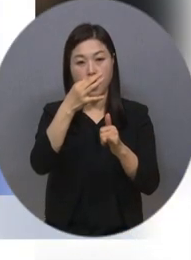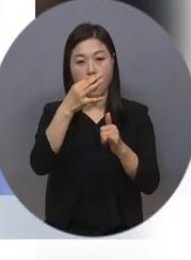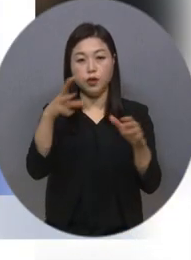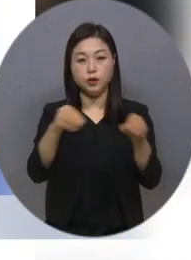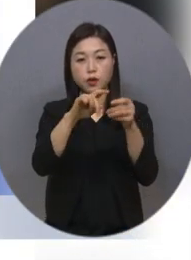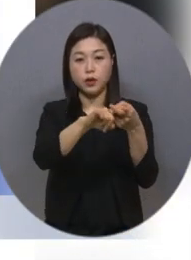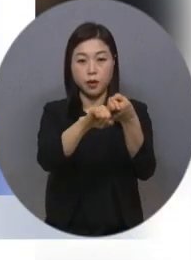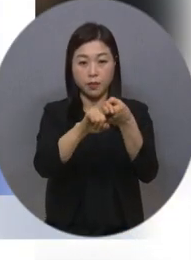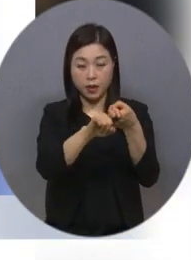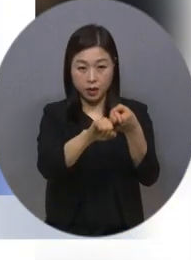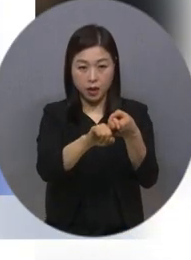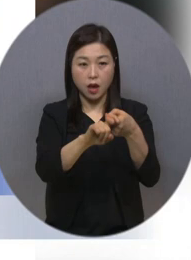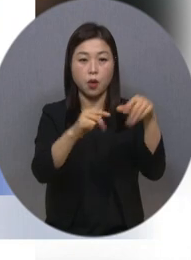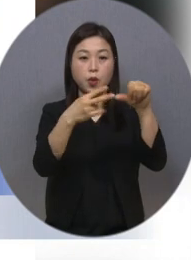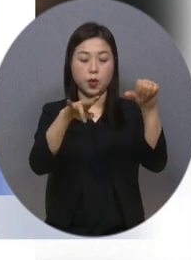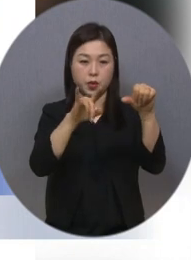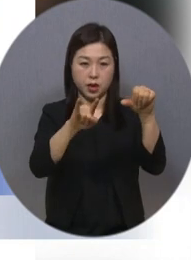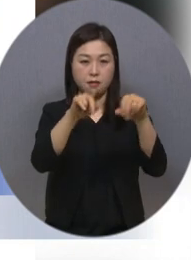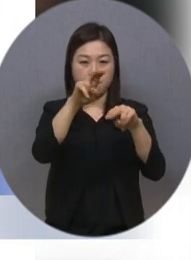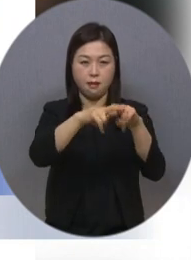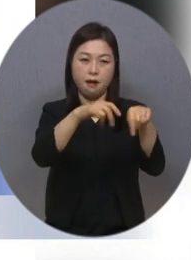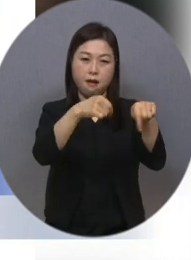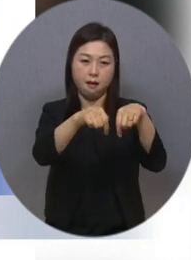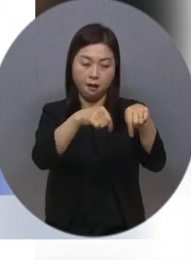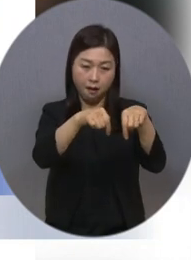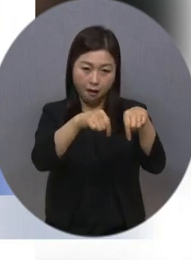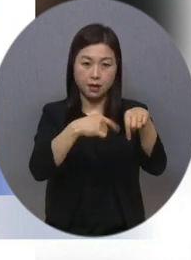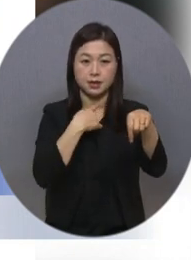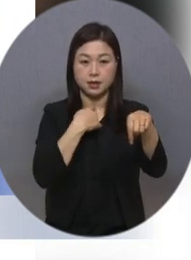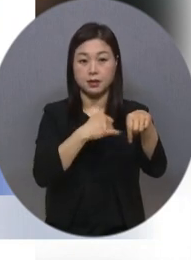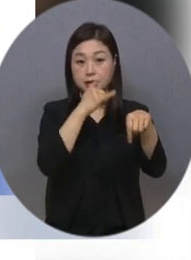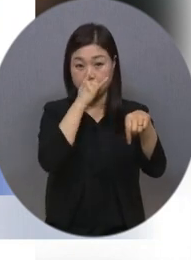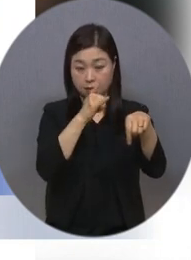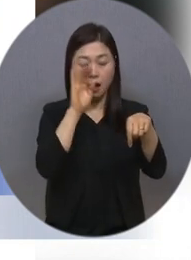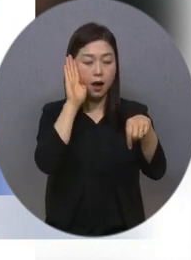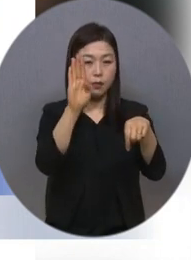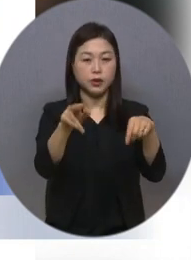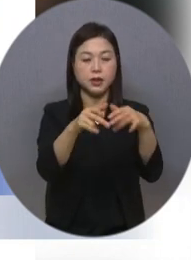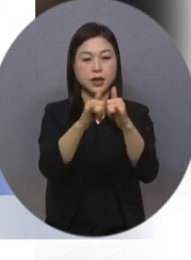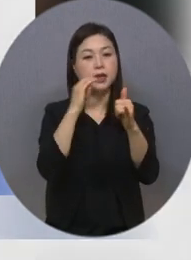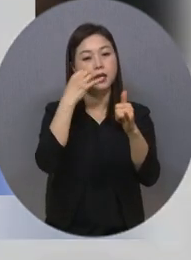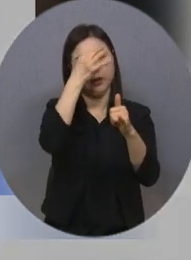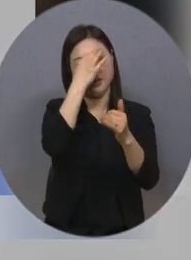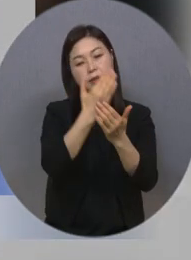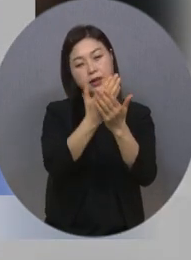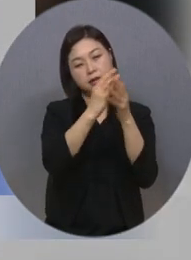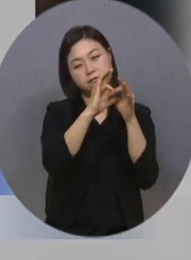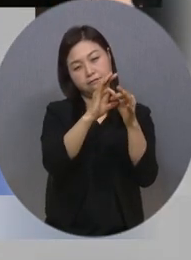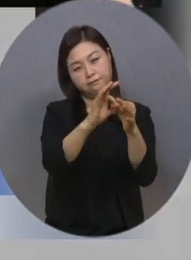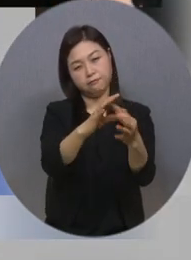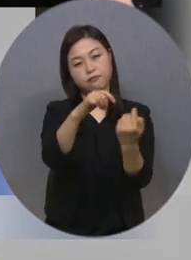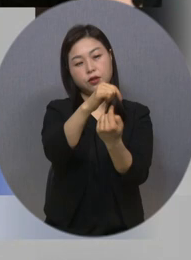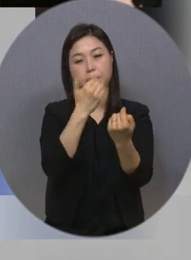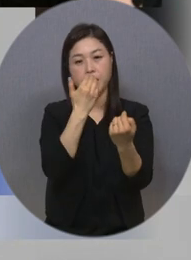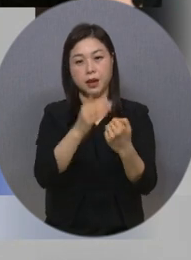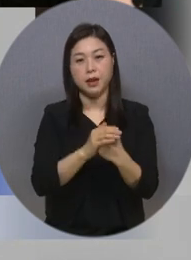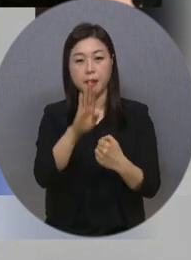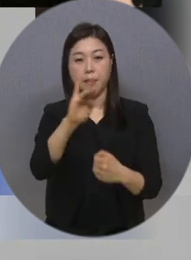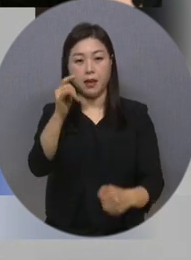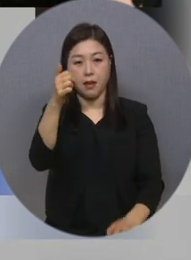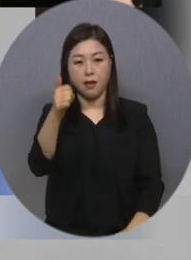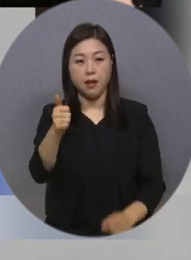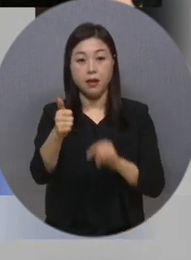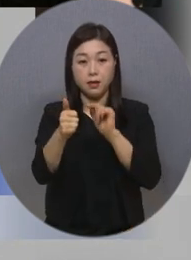이번 연임으로 장애예술발전을 위한 사업을 지속해서 추진할 수 있게 됐습니다 한편 배대편은